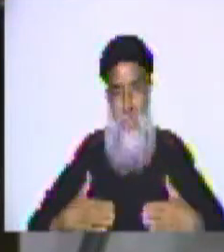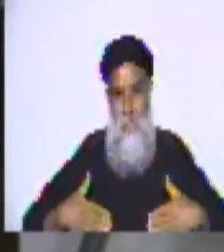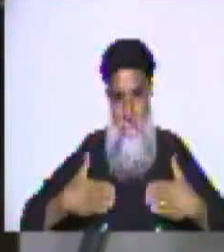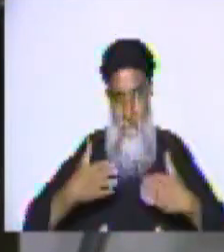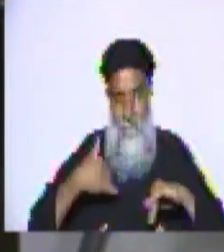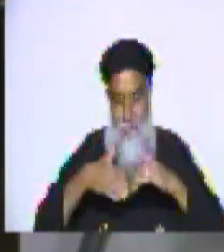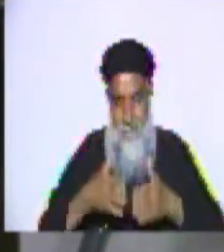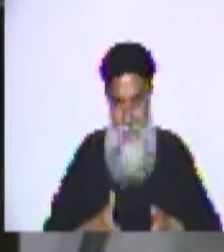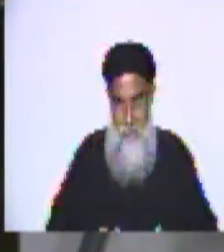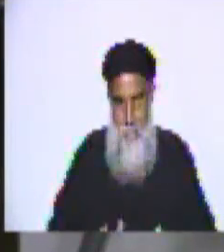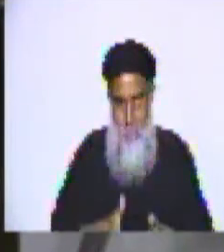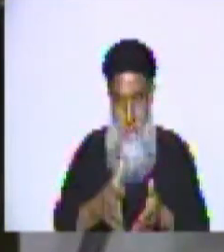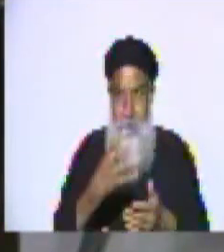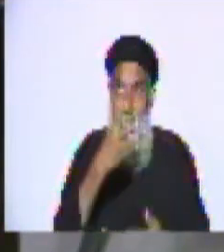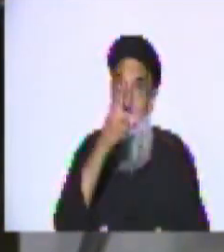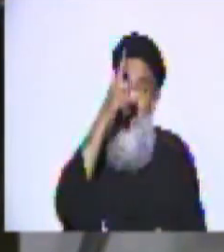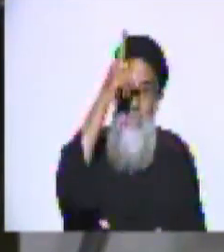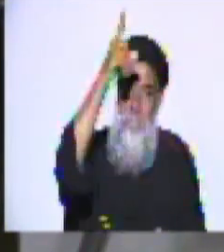بيسلك سلوك روحي